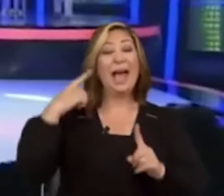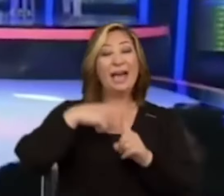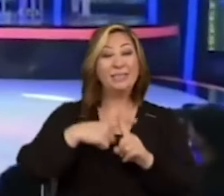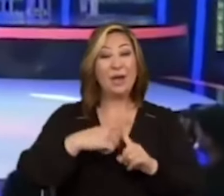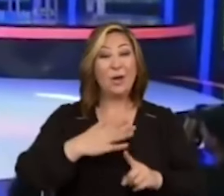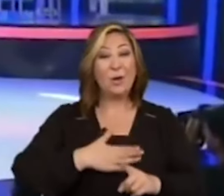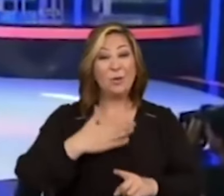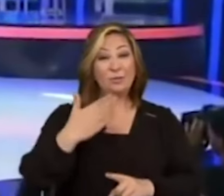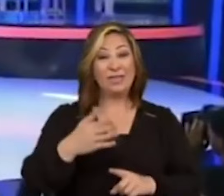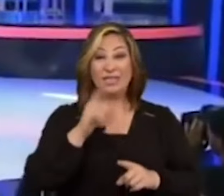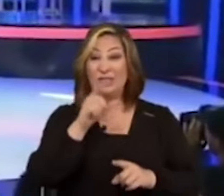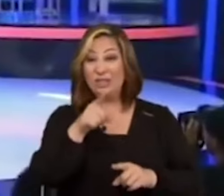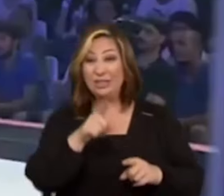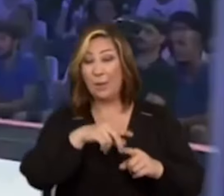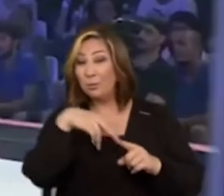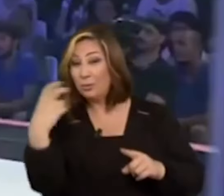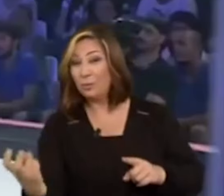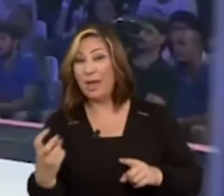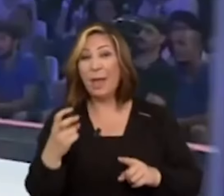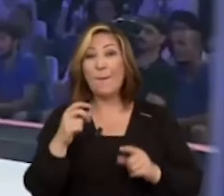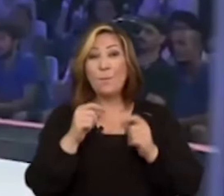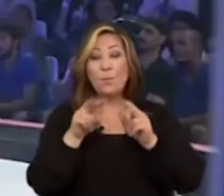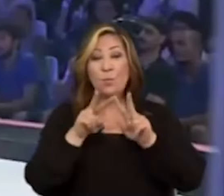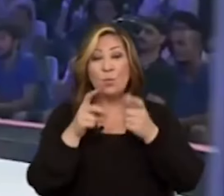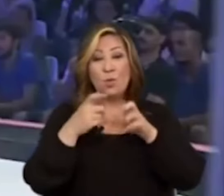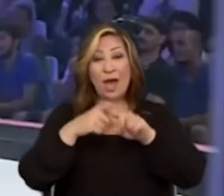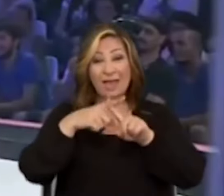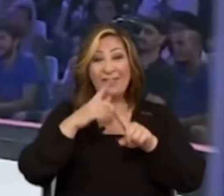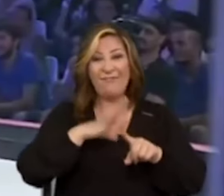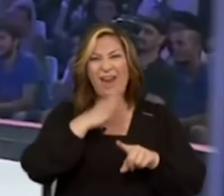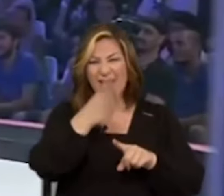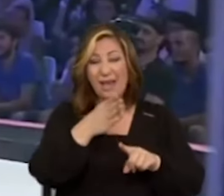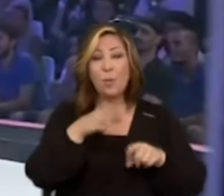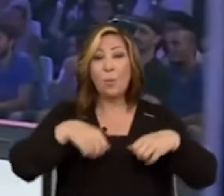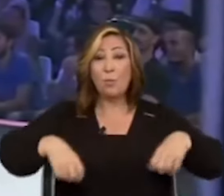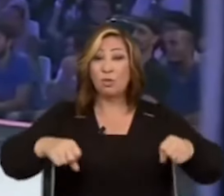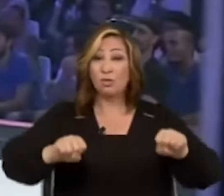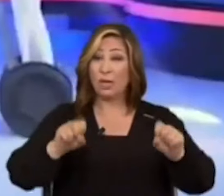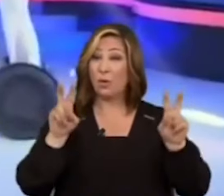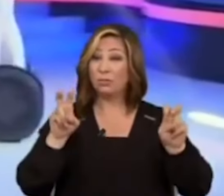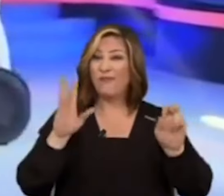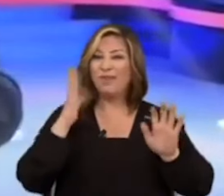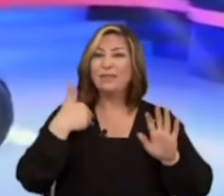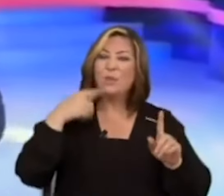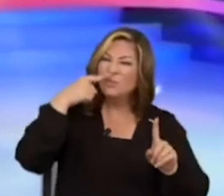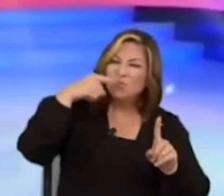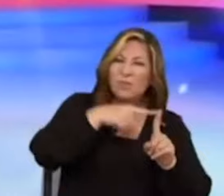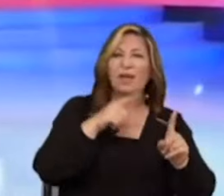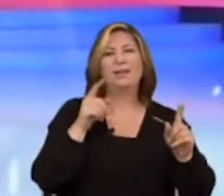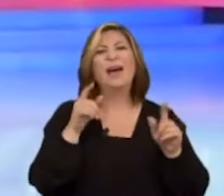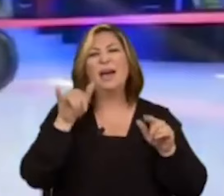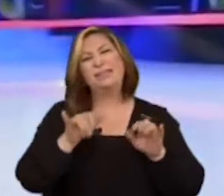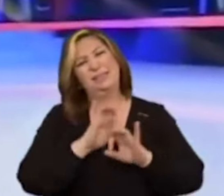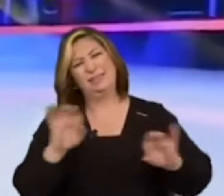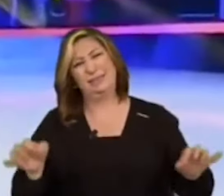Ayrıca önümüzde Ginger'dan düşmeyi başarmış Murat Başoğlu gibi bir örnek varken motosiklet konusunda fazla üstüne gelmemiz haksızlık